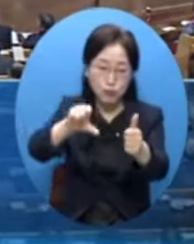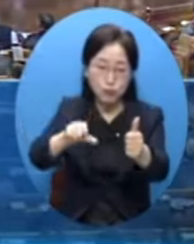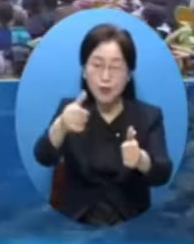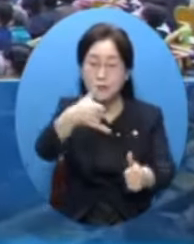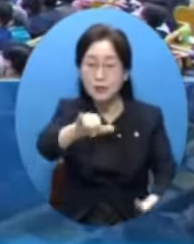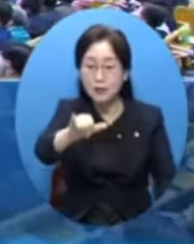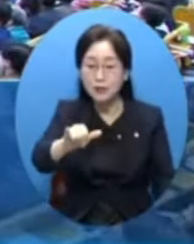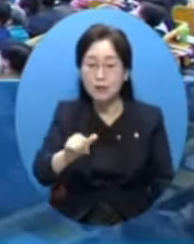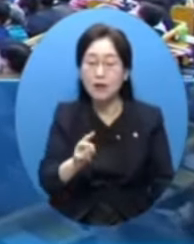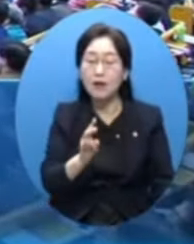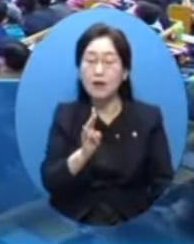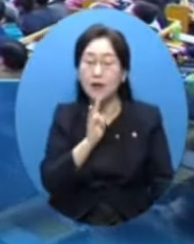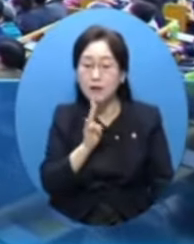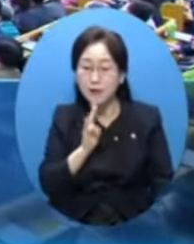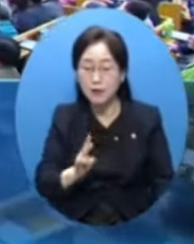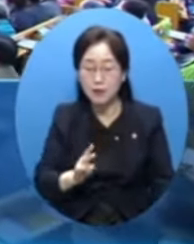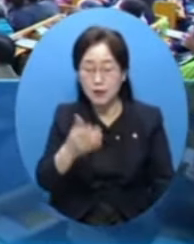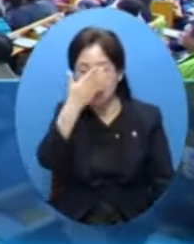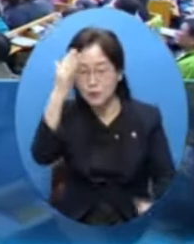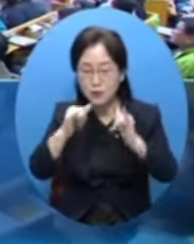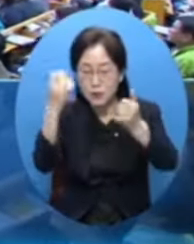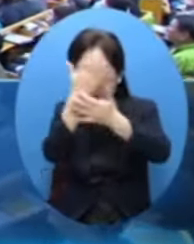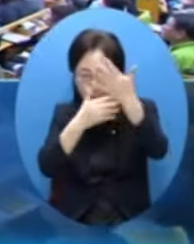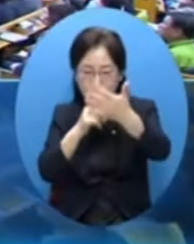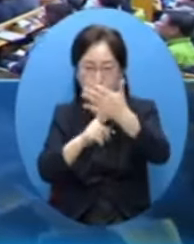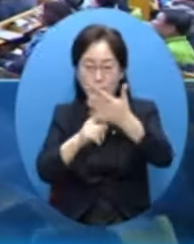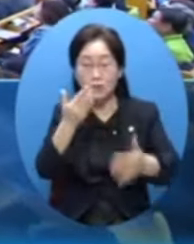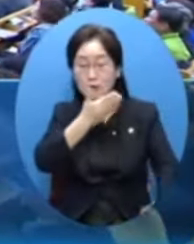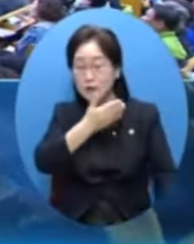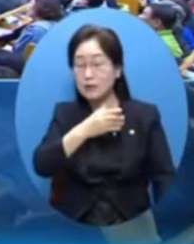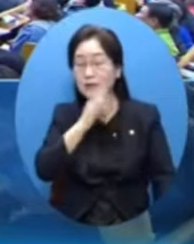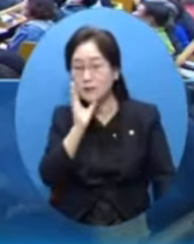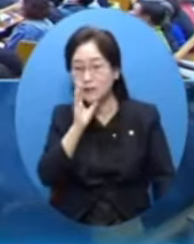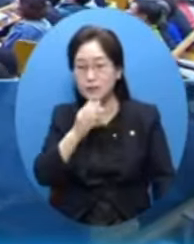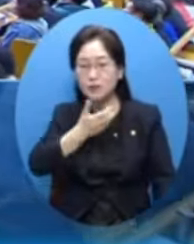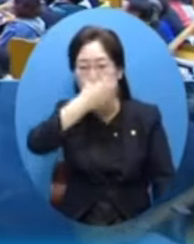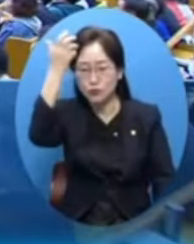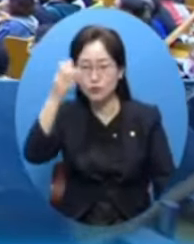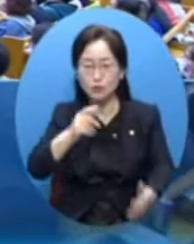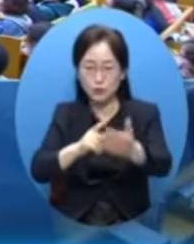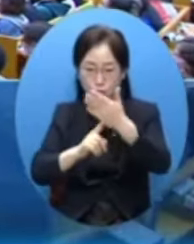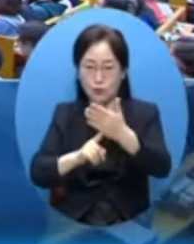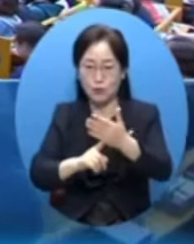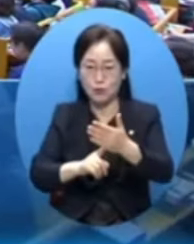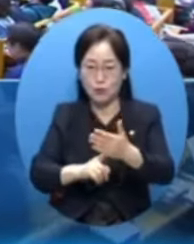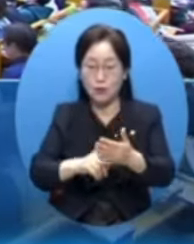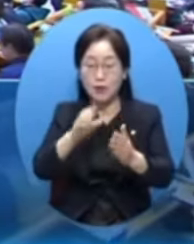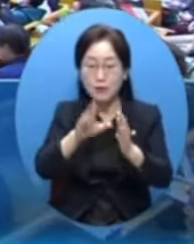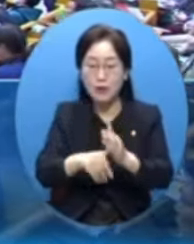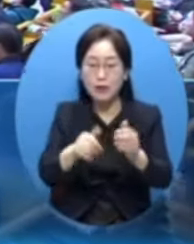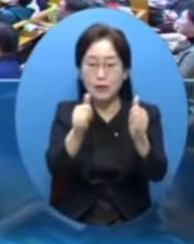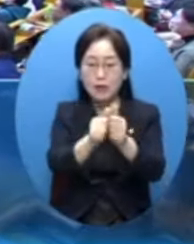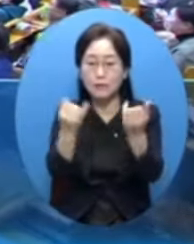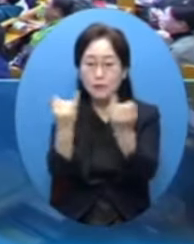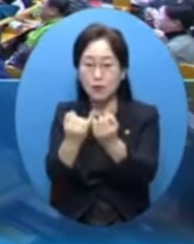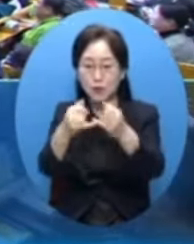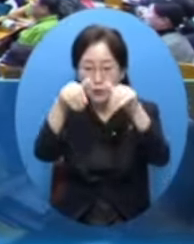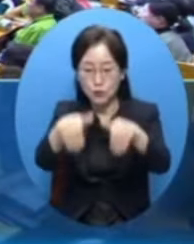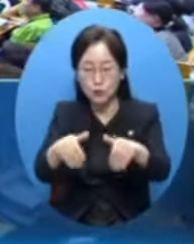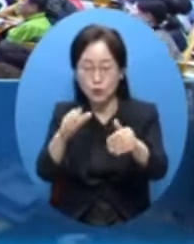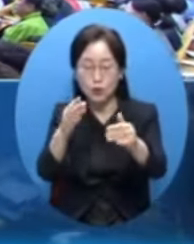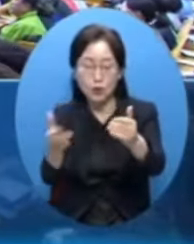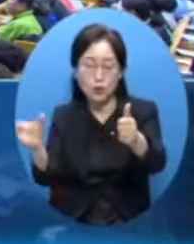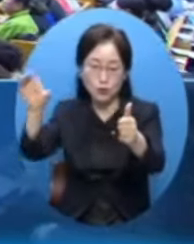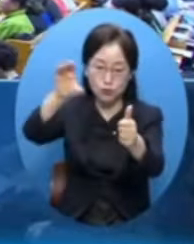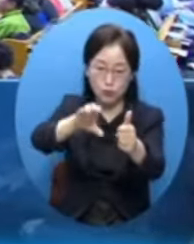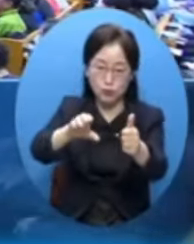것이요 너희 젊은이들은 환상을 보고 너희 늙은이들은 꿈을 꾸리라. 그때 내가 내 영을 내 남종과 여종들에게 부어주리니